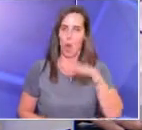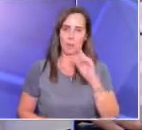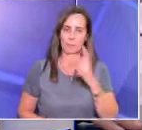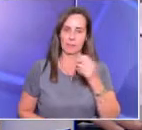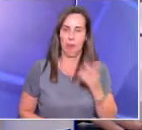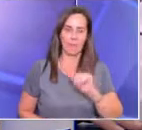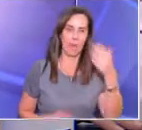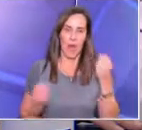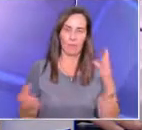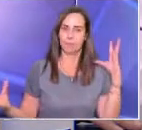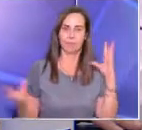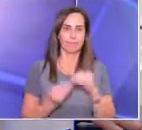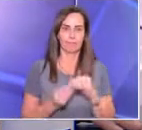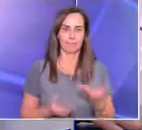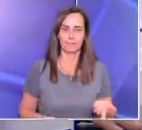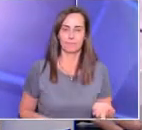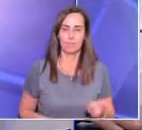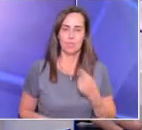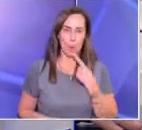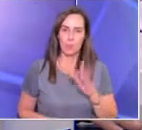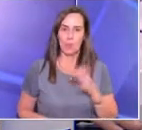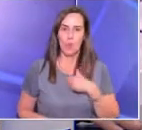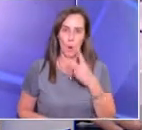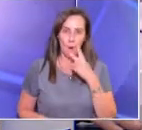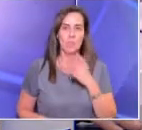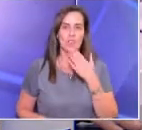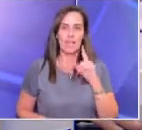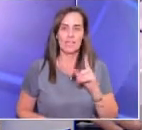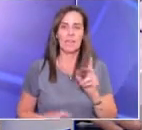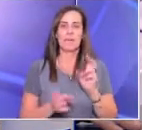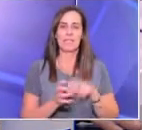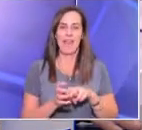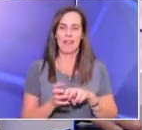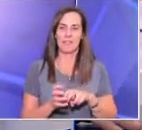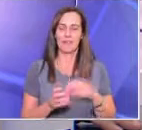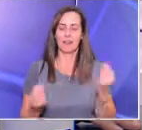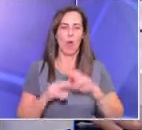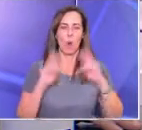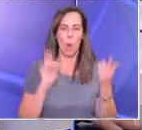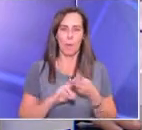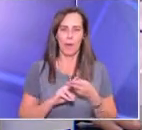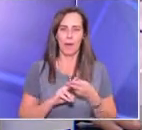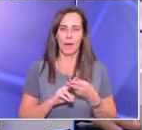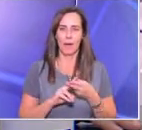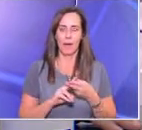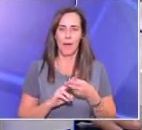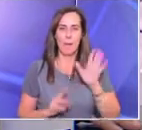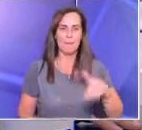מספיק, אבל הכי הרבה בהיסטוריה שלנו. זאת אומרת שאנחנו רואים פה שישראל מצטרפת לעניין הגלובלי. זאת אומרת, המיטו,